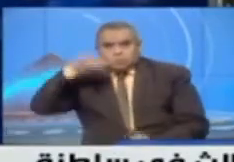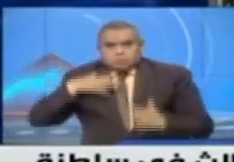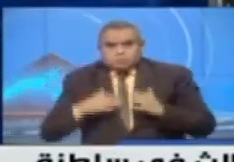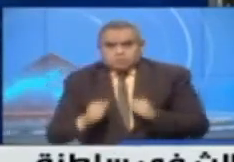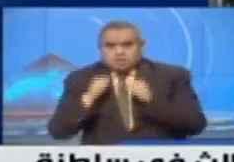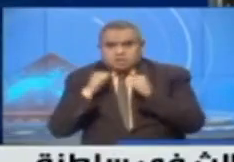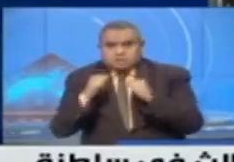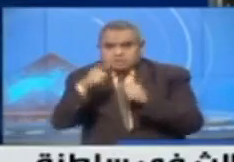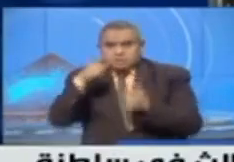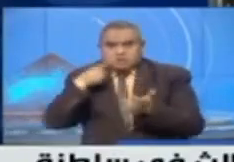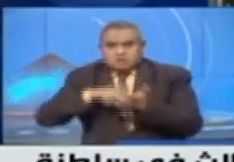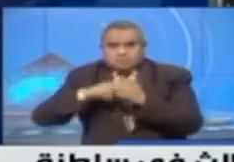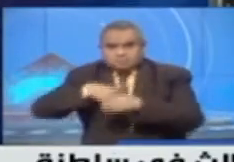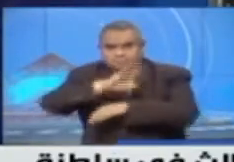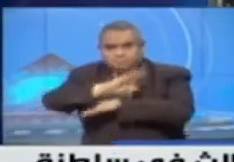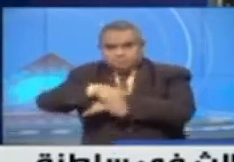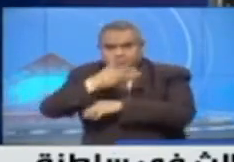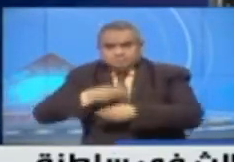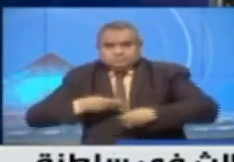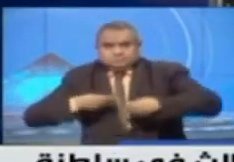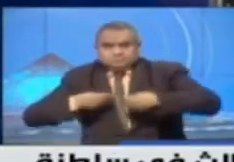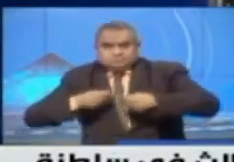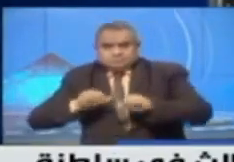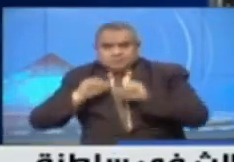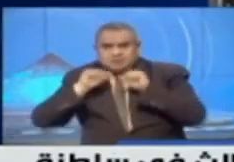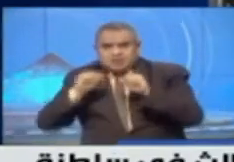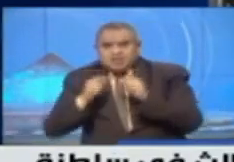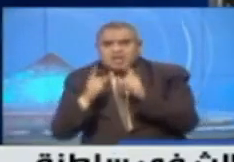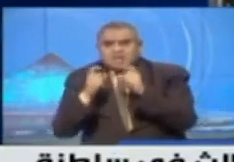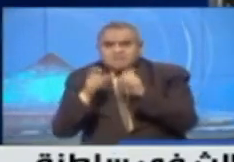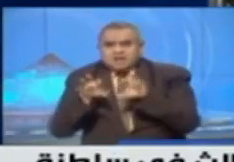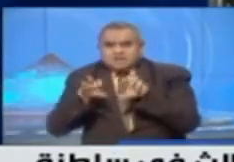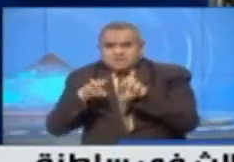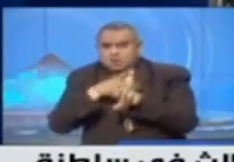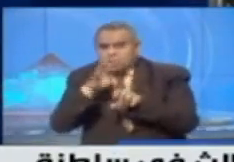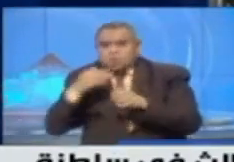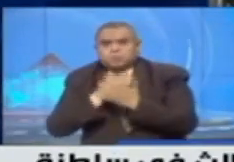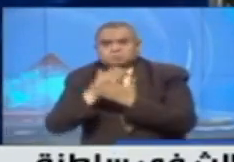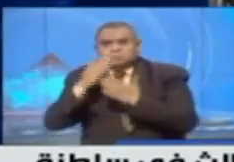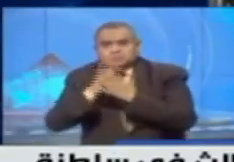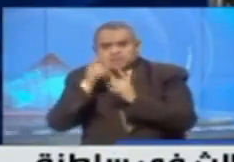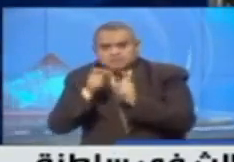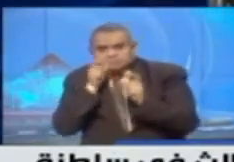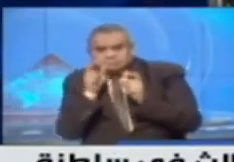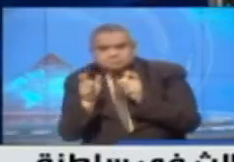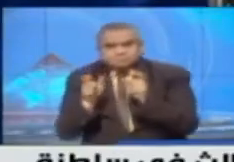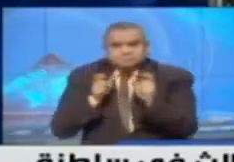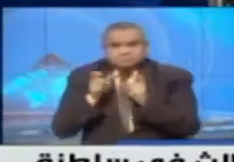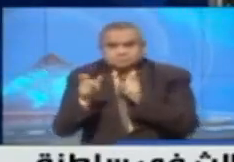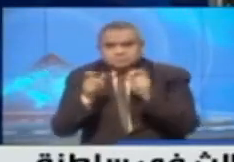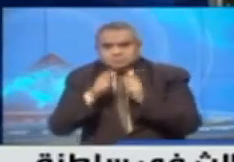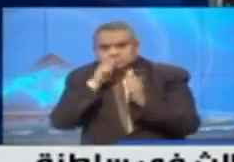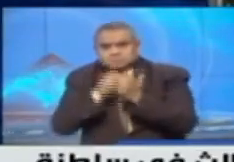الصحة إلى أن خطة عمل مكافحة مضادات الميكروبات تحتاج إلى تكثيف المراقبة وتنفيذ الممارسات القائمة